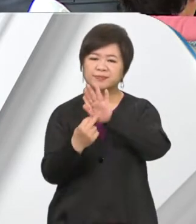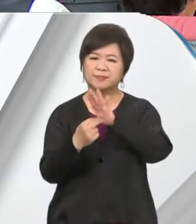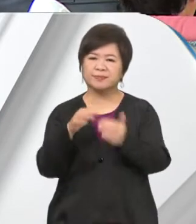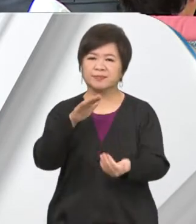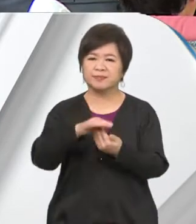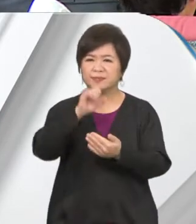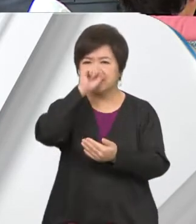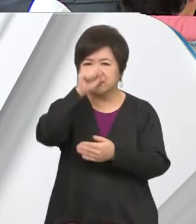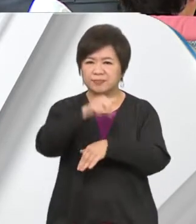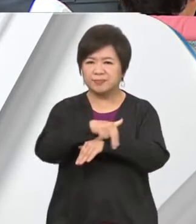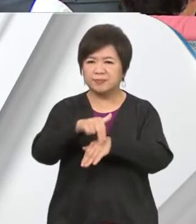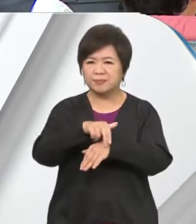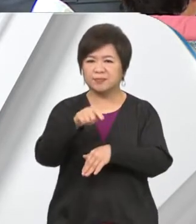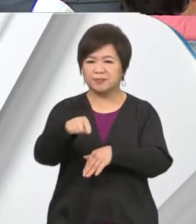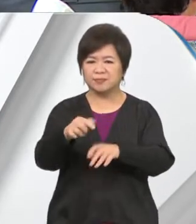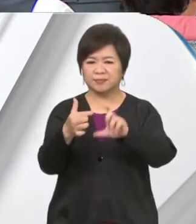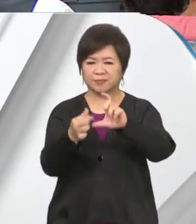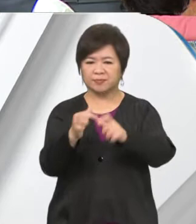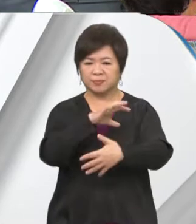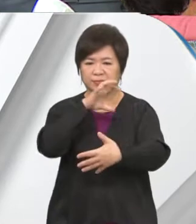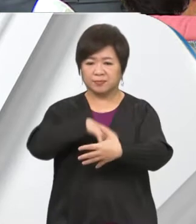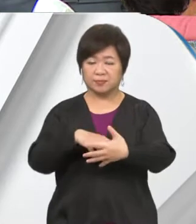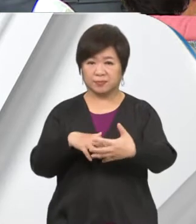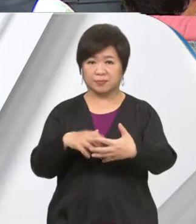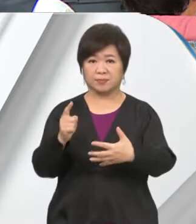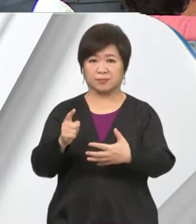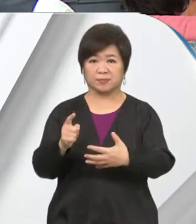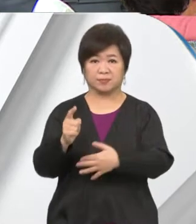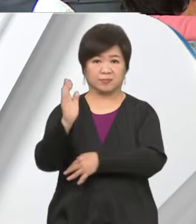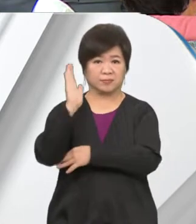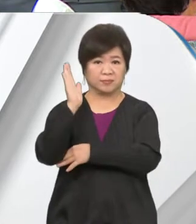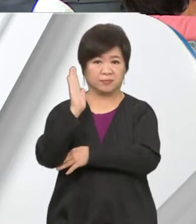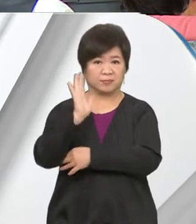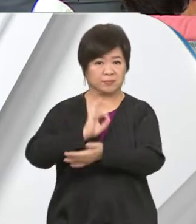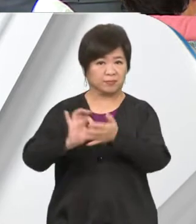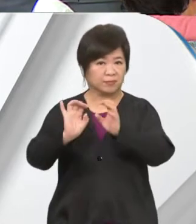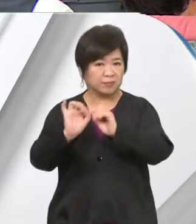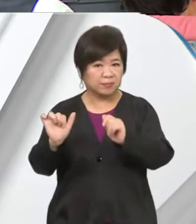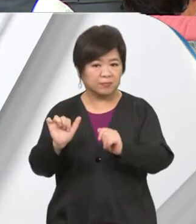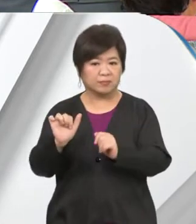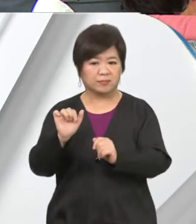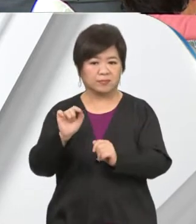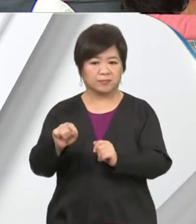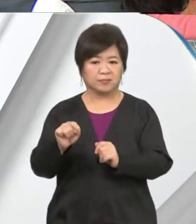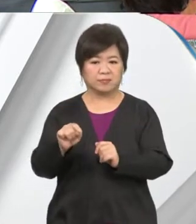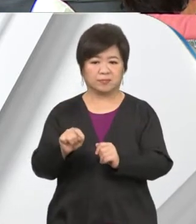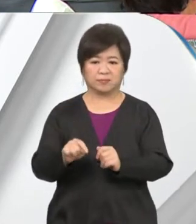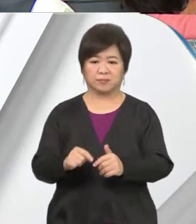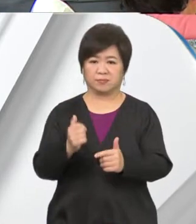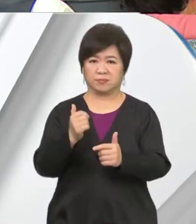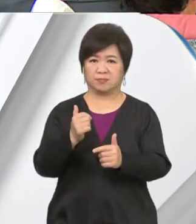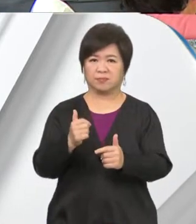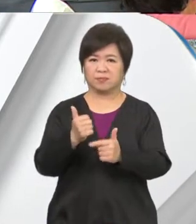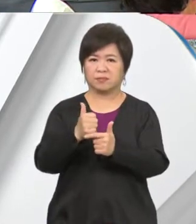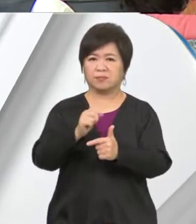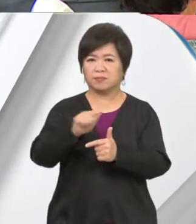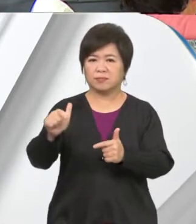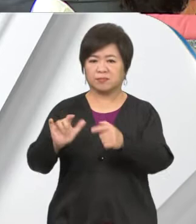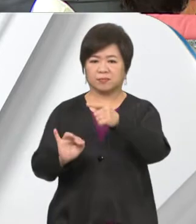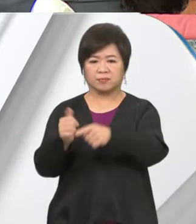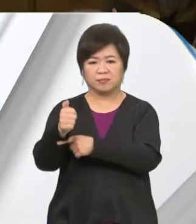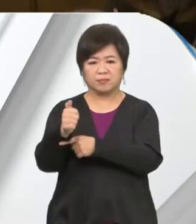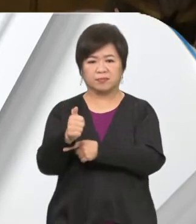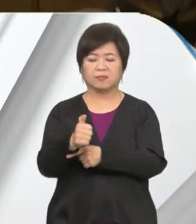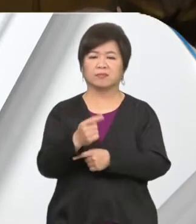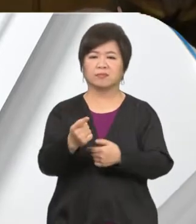的一个机关的一个用地，好，那这个部分来讲，它的建筑率是50%，然后居率是200%。